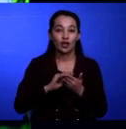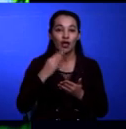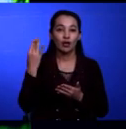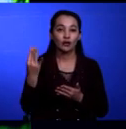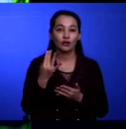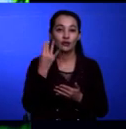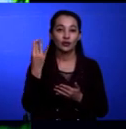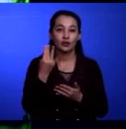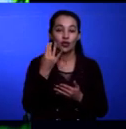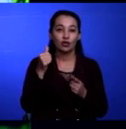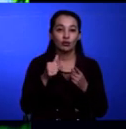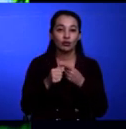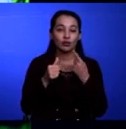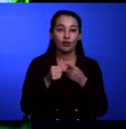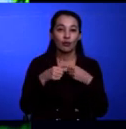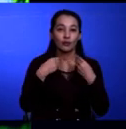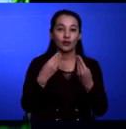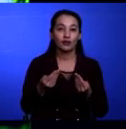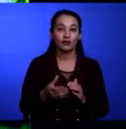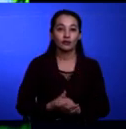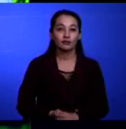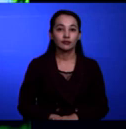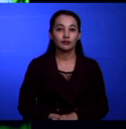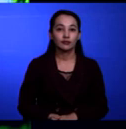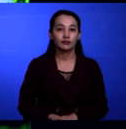Hikoyangizga sarlavha qo'ying.